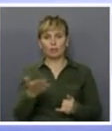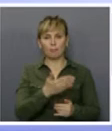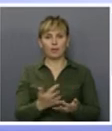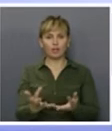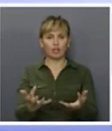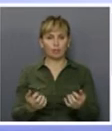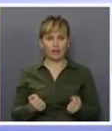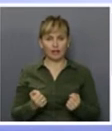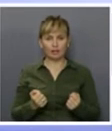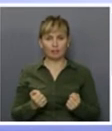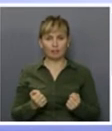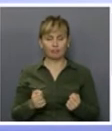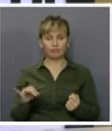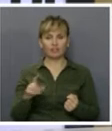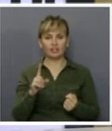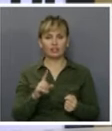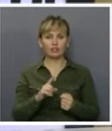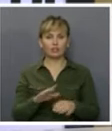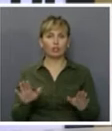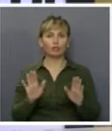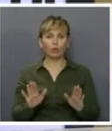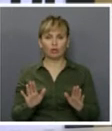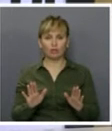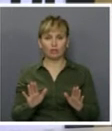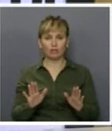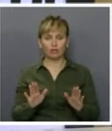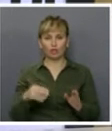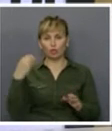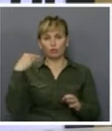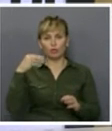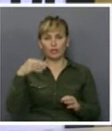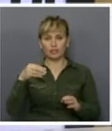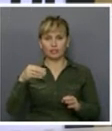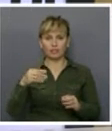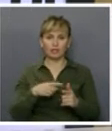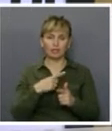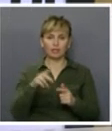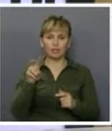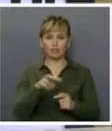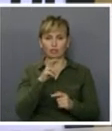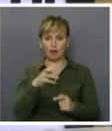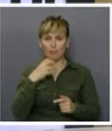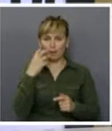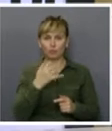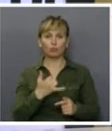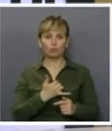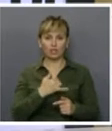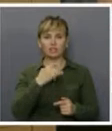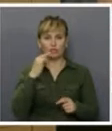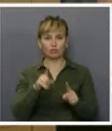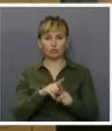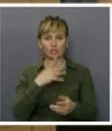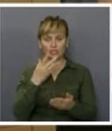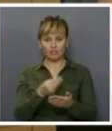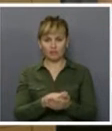так сказать, из не только там турецкие, скажем так, или кыргызские помидоры появляются, и наша продукция, что